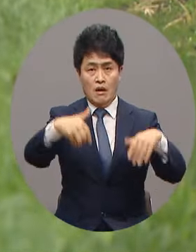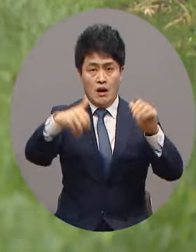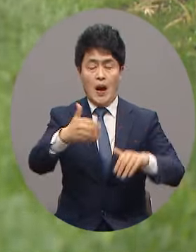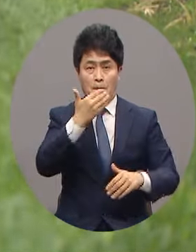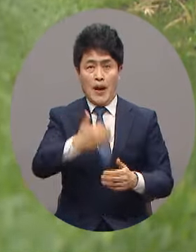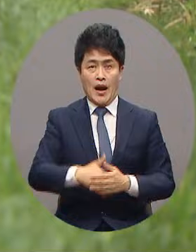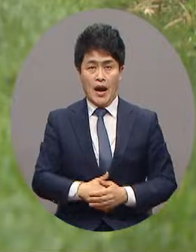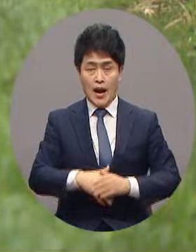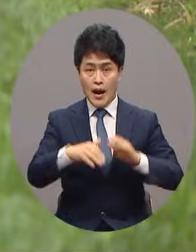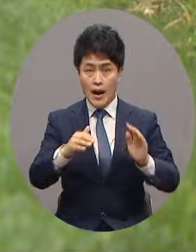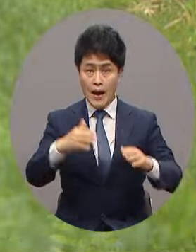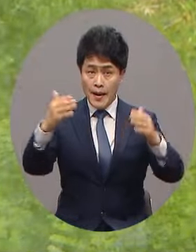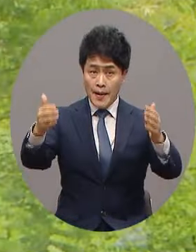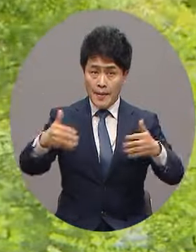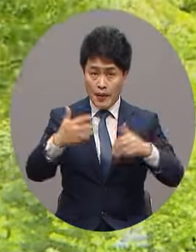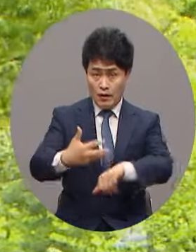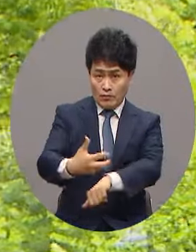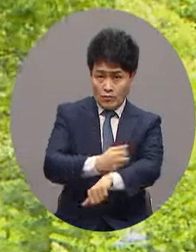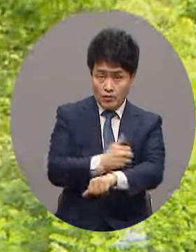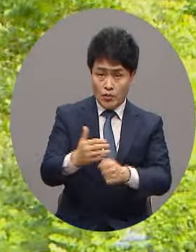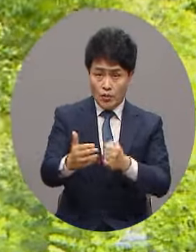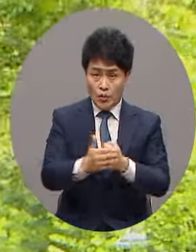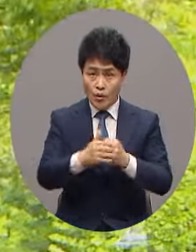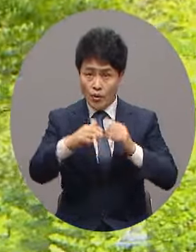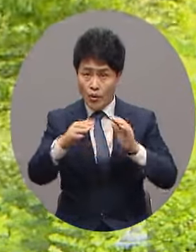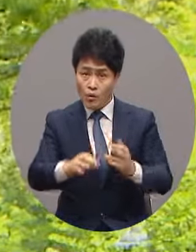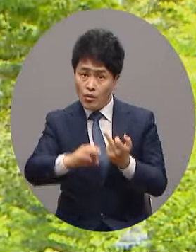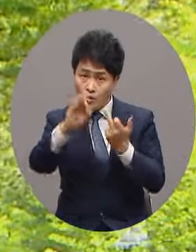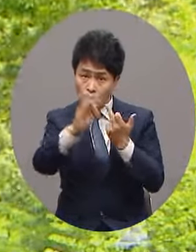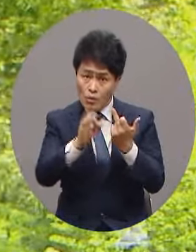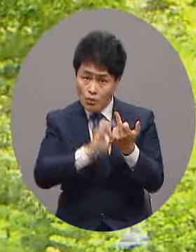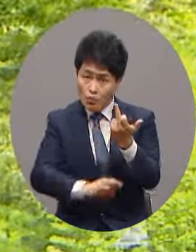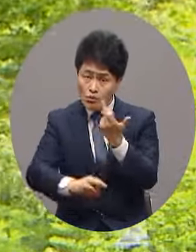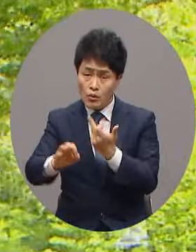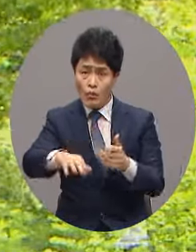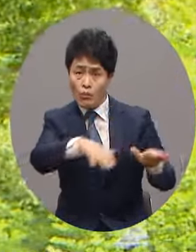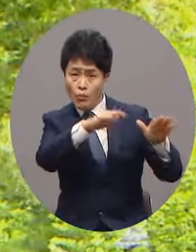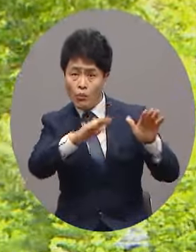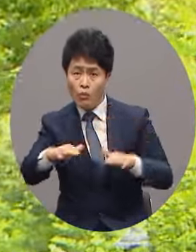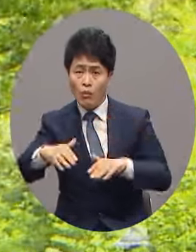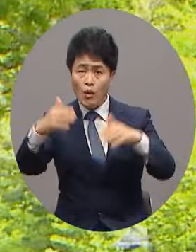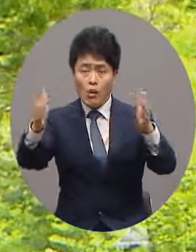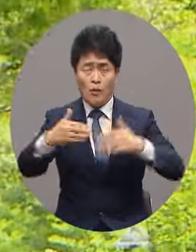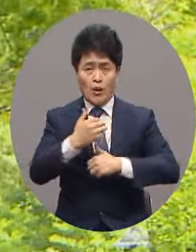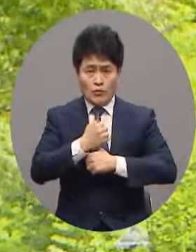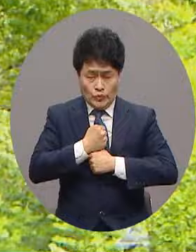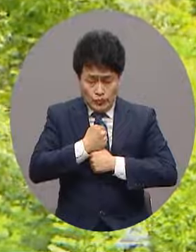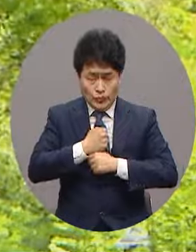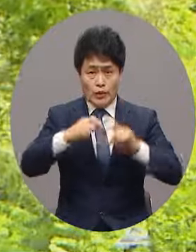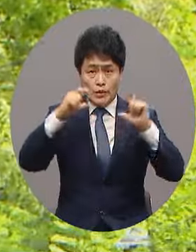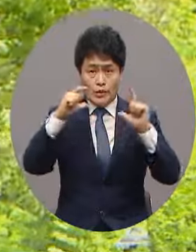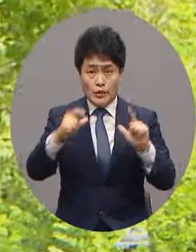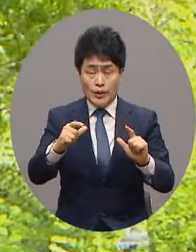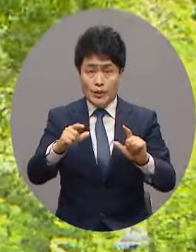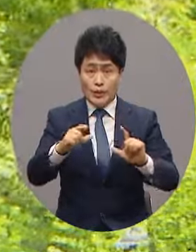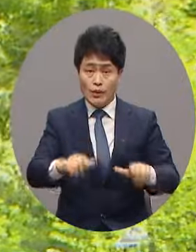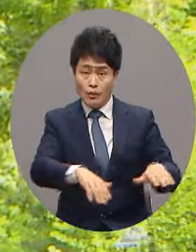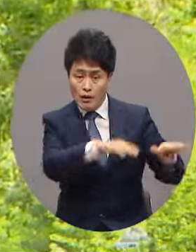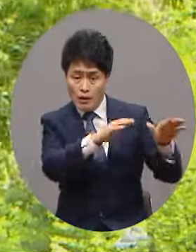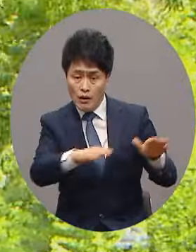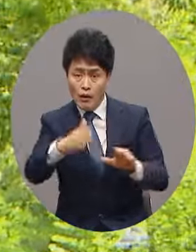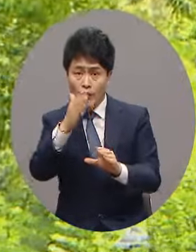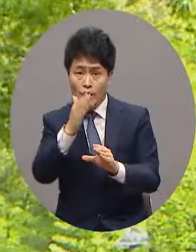오겠습니다 바람도 강합니다 현재 서연과 동안의 중심으로 일제의 강풍 주의보가 내려져 있고요 해안가